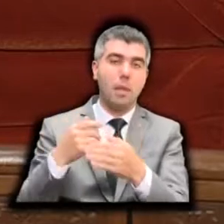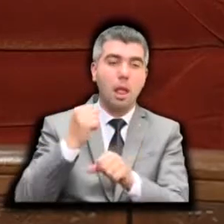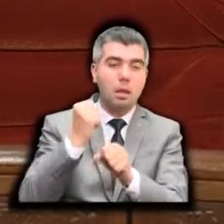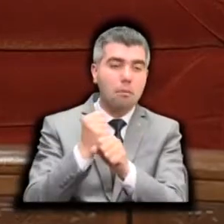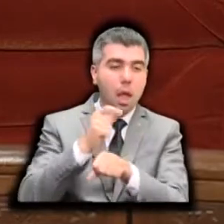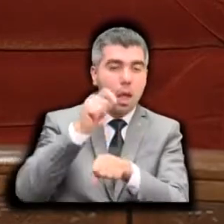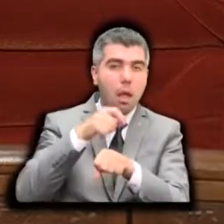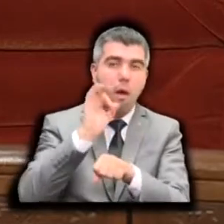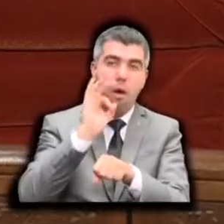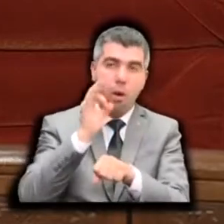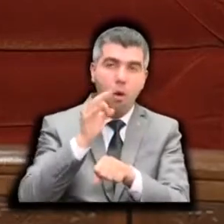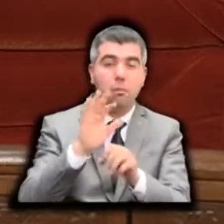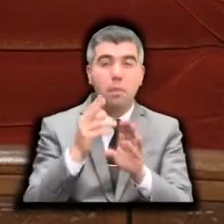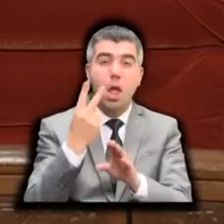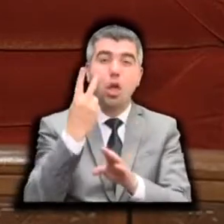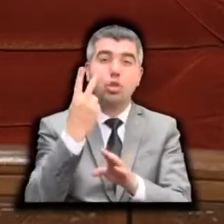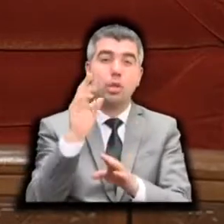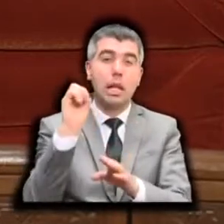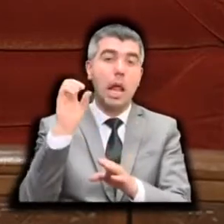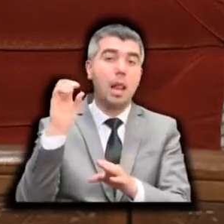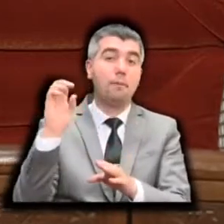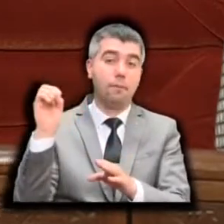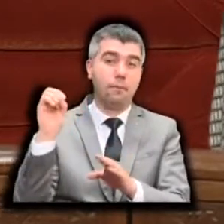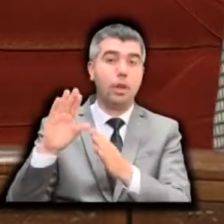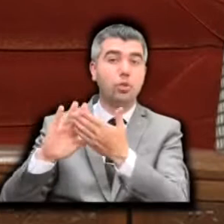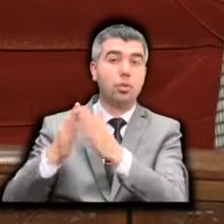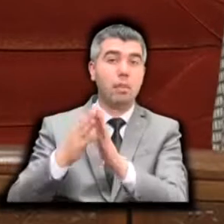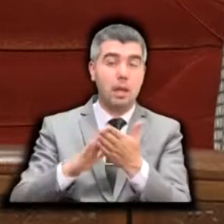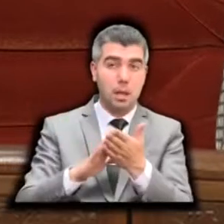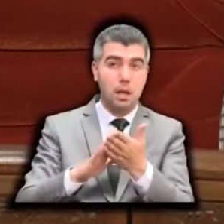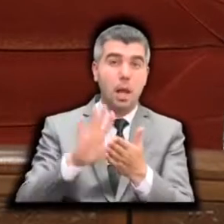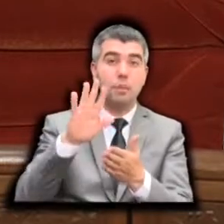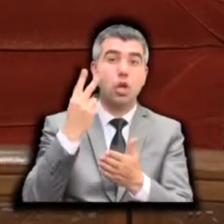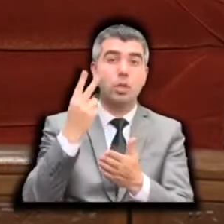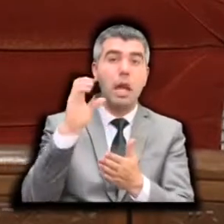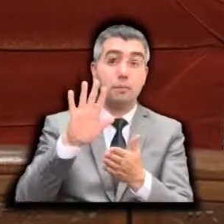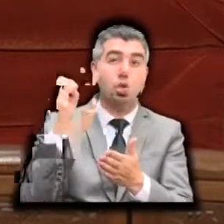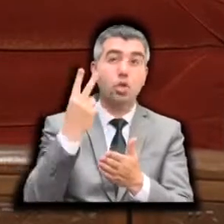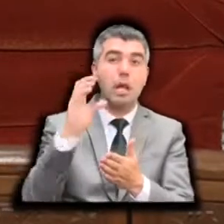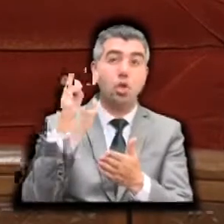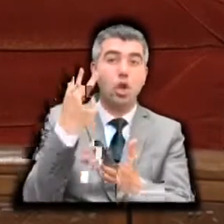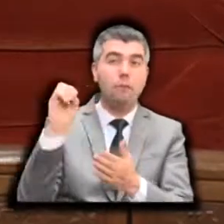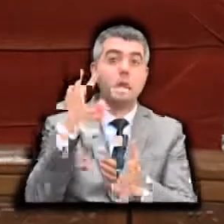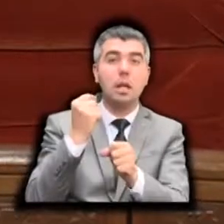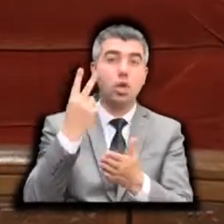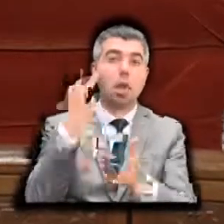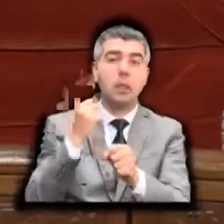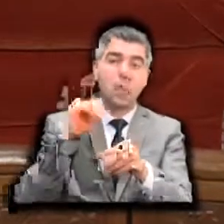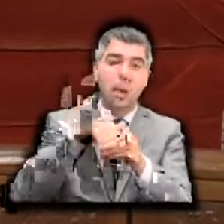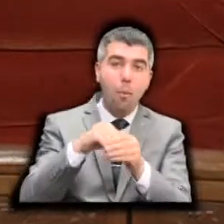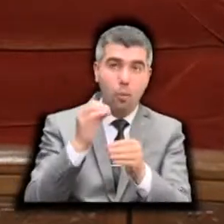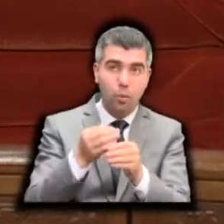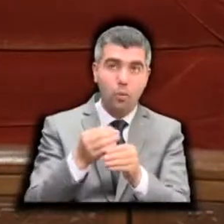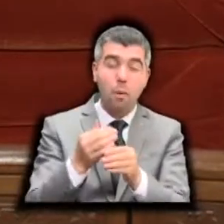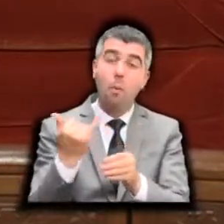نتوفر اليوم في الحصيلة 20,000 تعاونية، أكثر من 520,000 متعاون، رقم مهم، ولكن بالنسبة لي يمكن